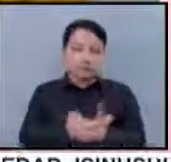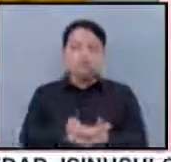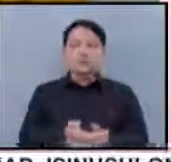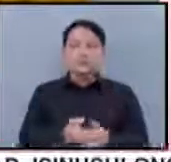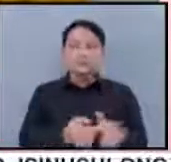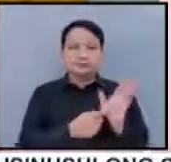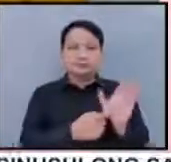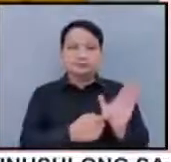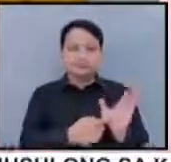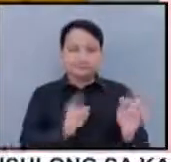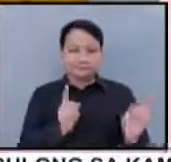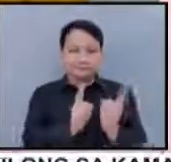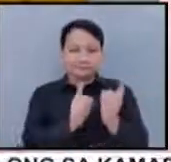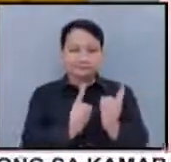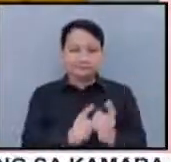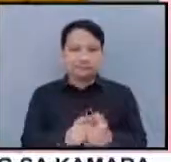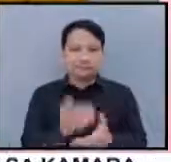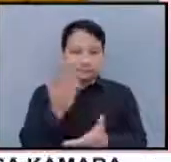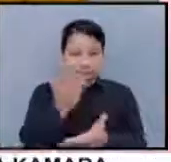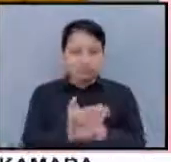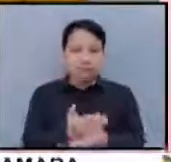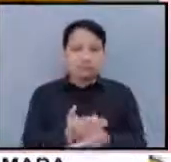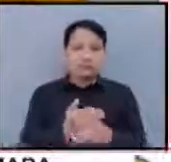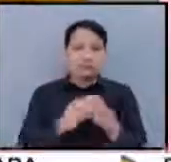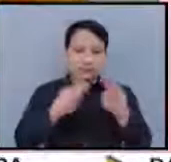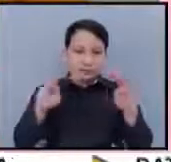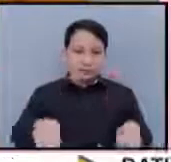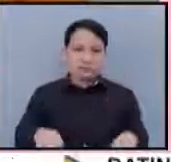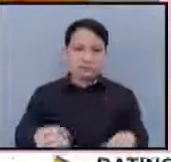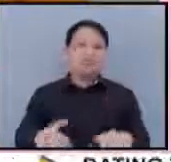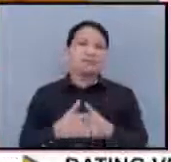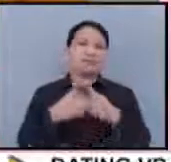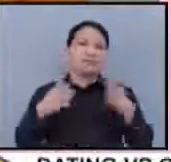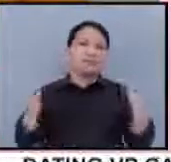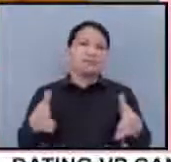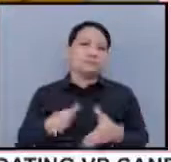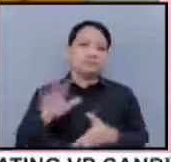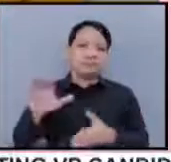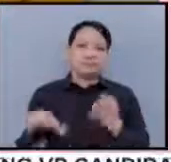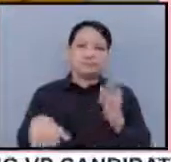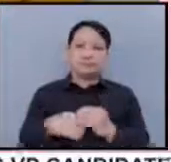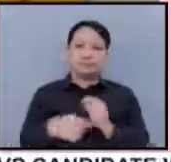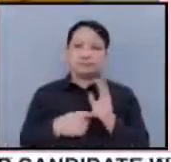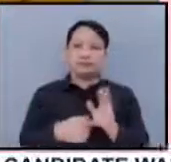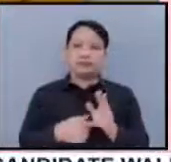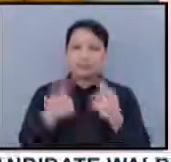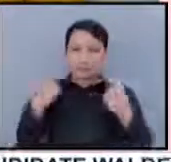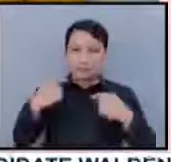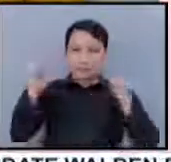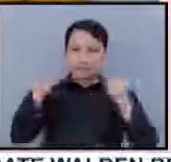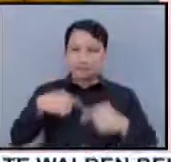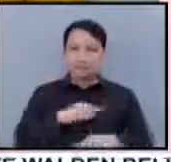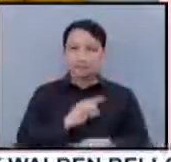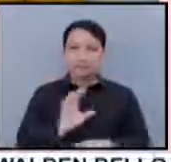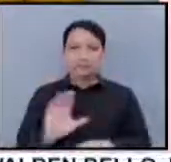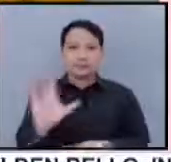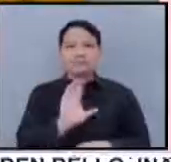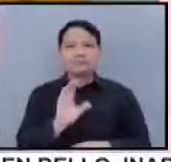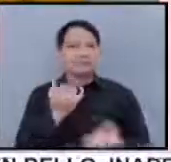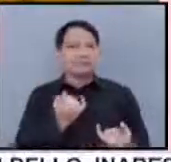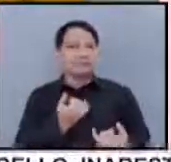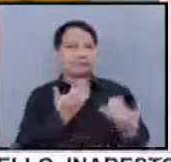person, makapag-courtesy call kami sa Malacanang kasi napakalaki po itong tagumpay para sa ating lahat at isang inspirasyon no, sa